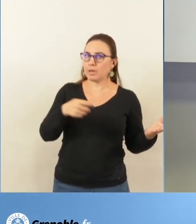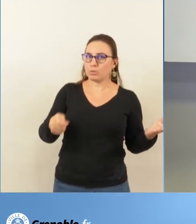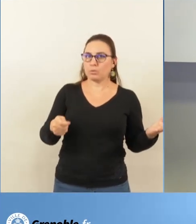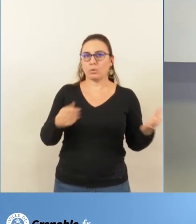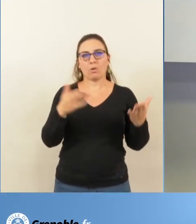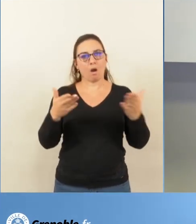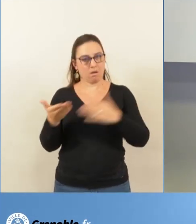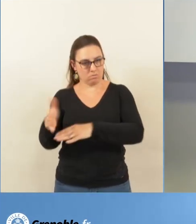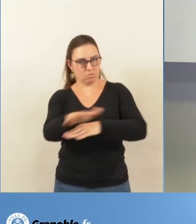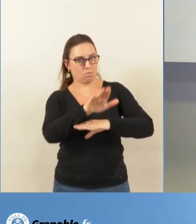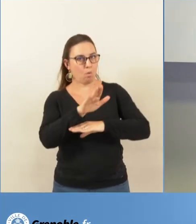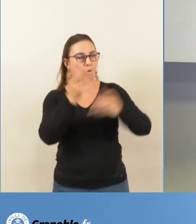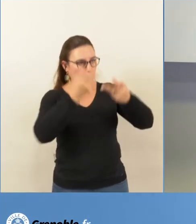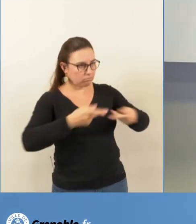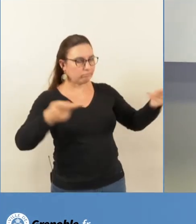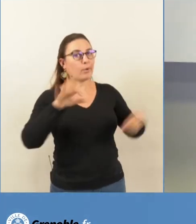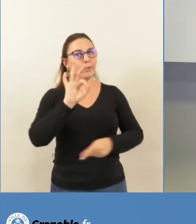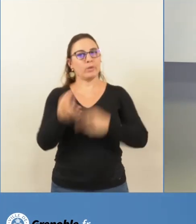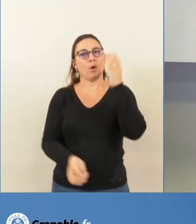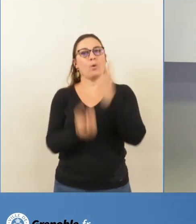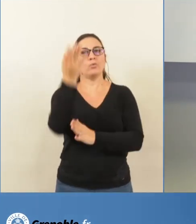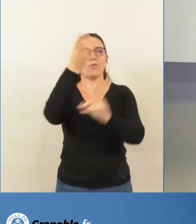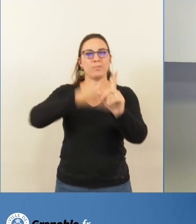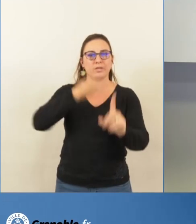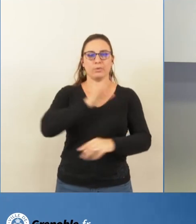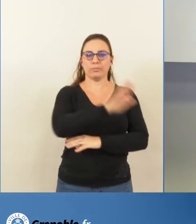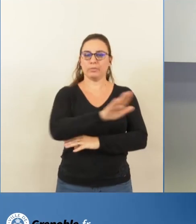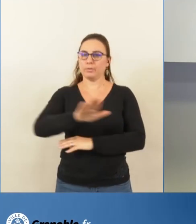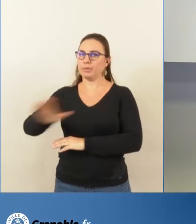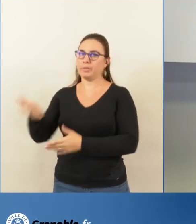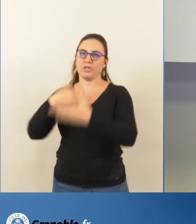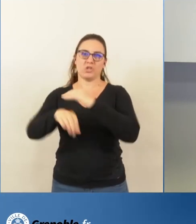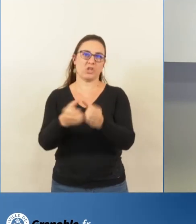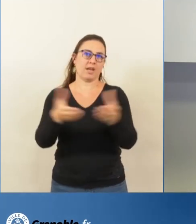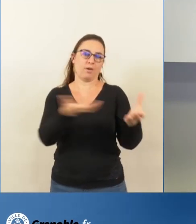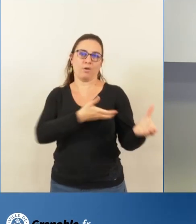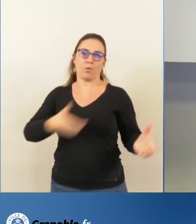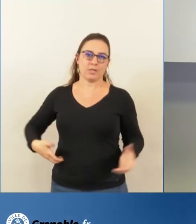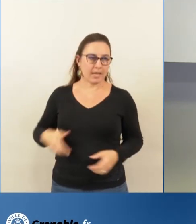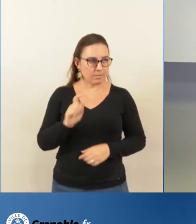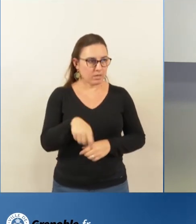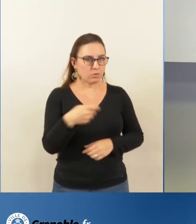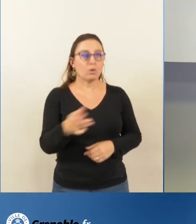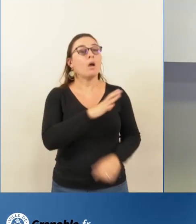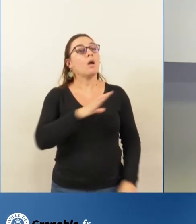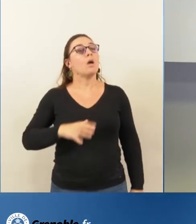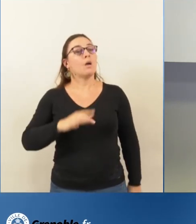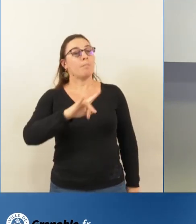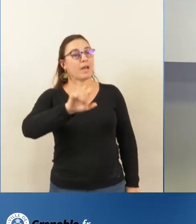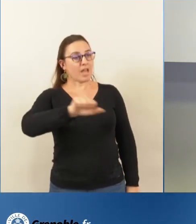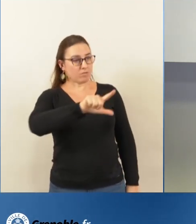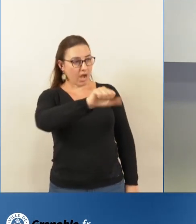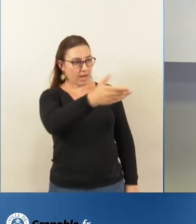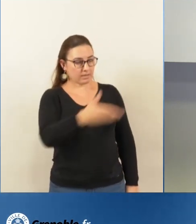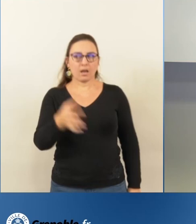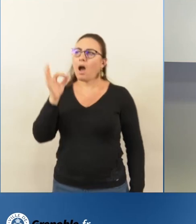indiquerai les nouvelles missions au sein du Conseil madame Chalas oui merci Monsieur